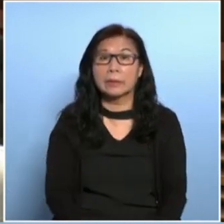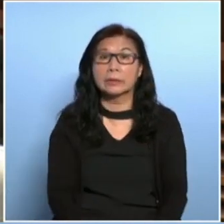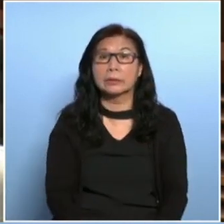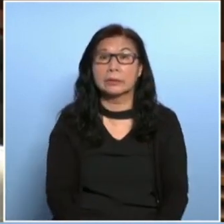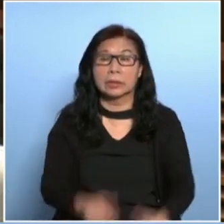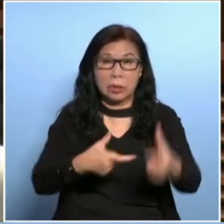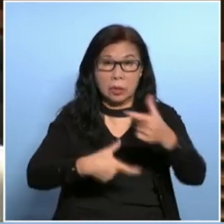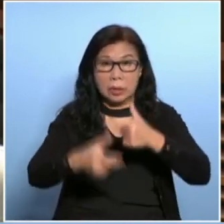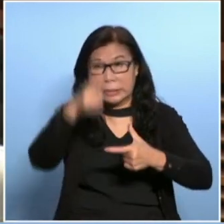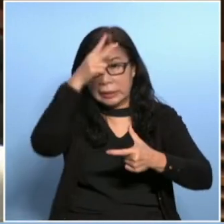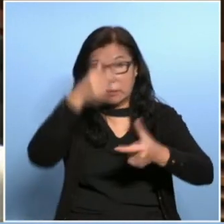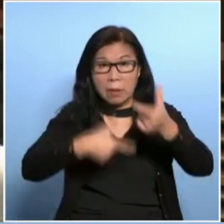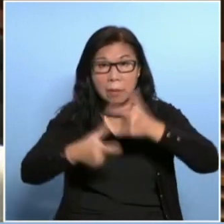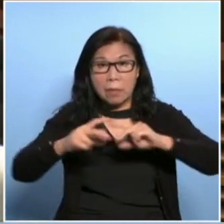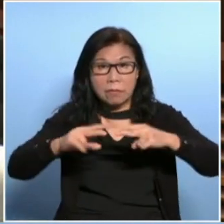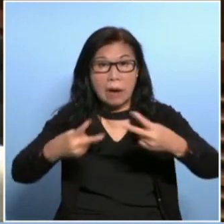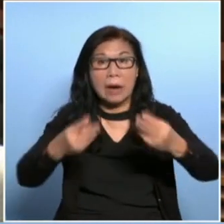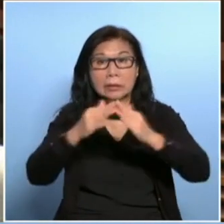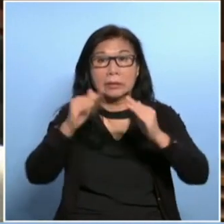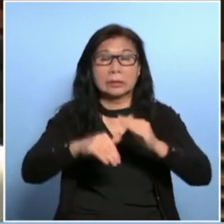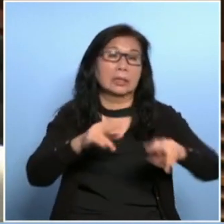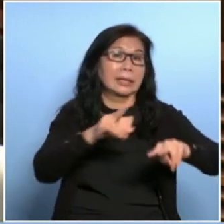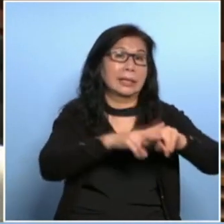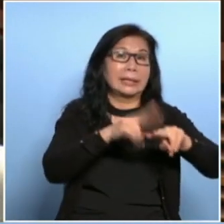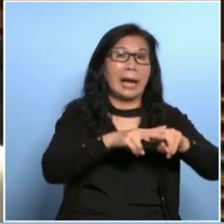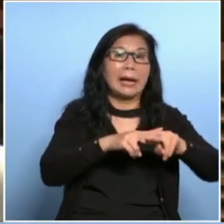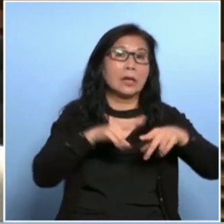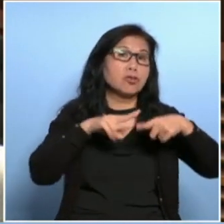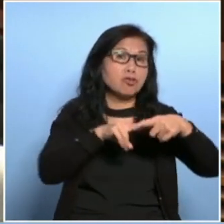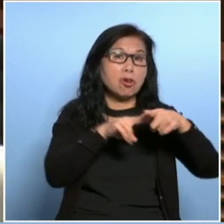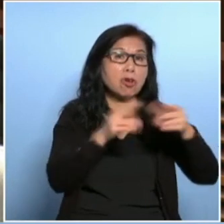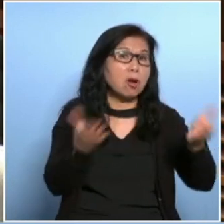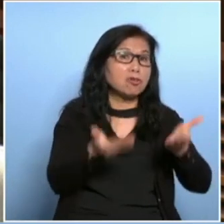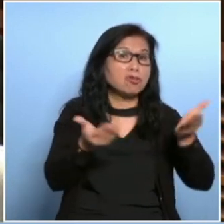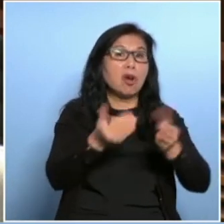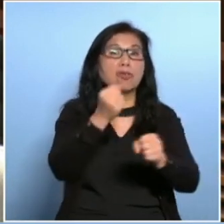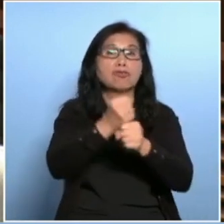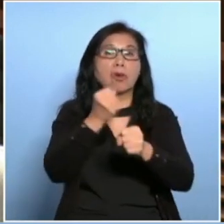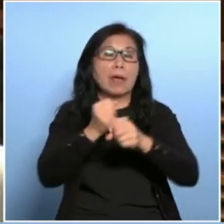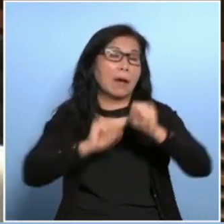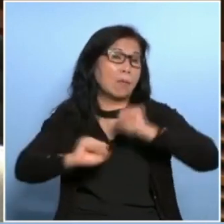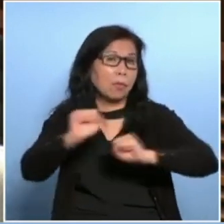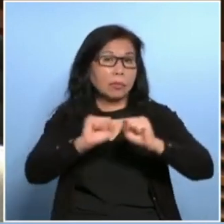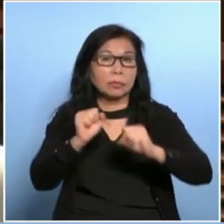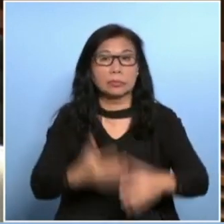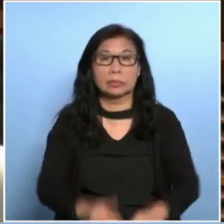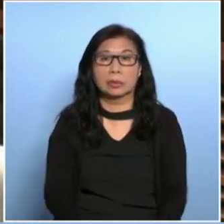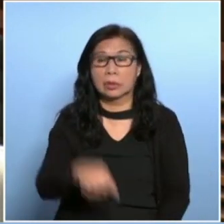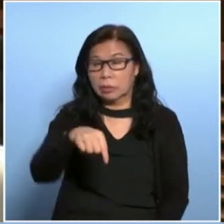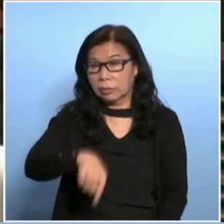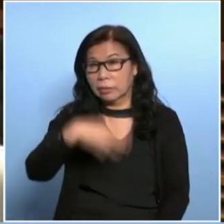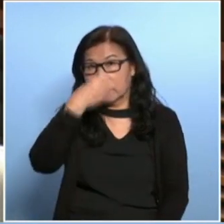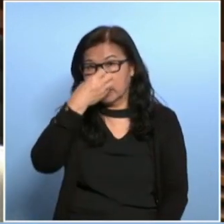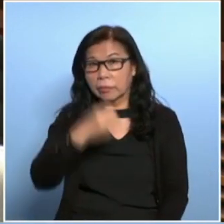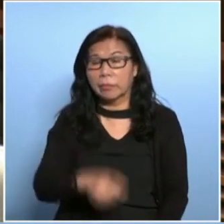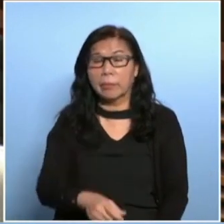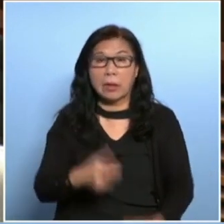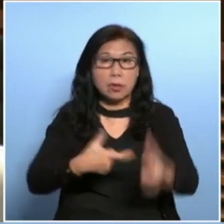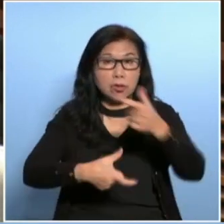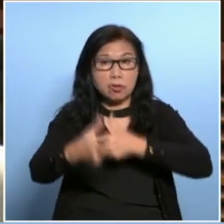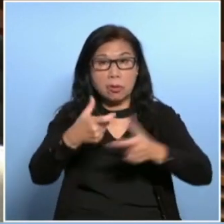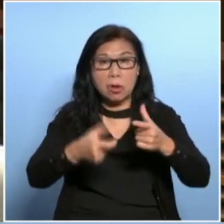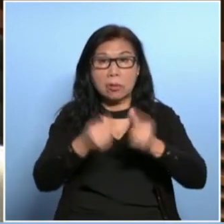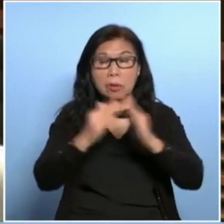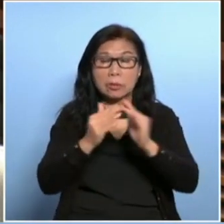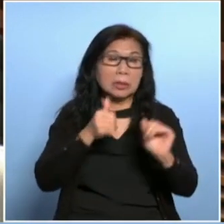易發展局等等就會在國內做很多推廣的活動。但是講來講去，我們香港的商界人士